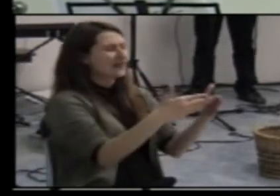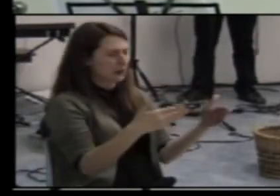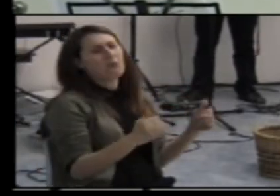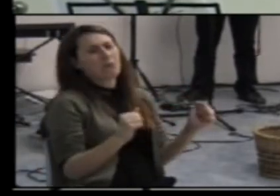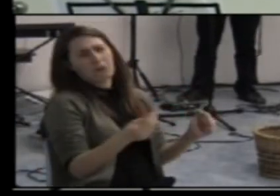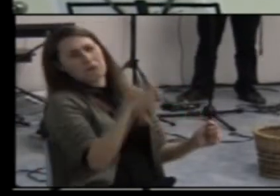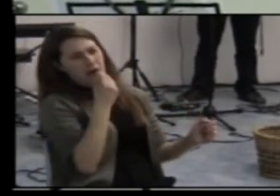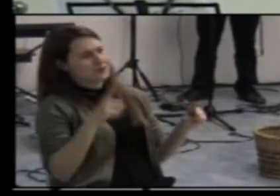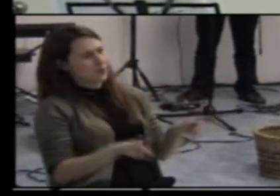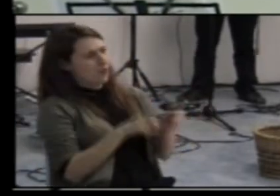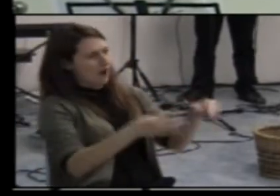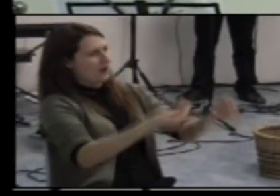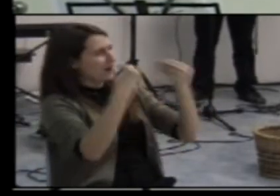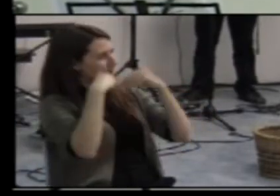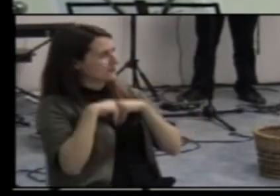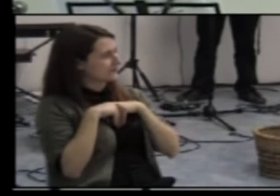me lo pappo.